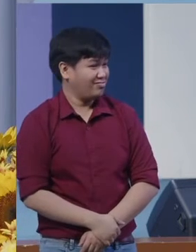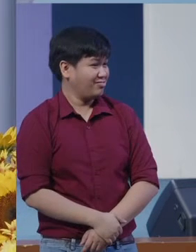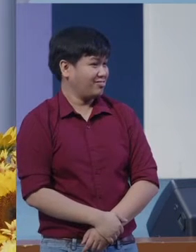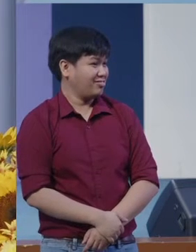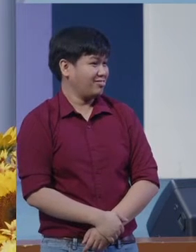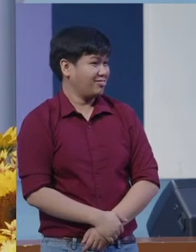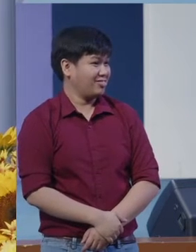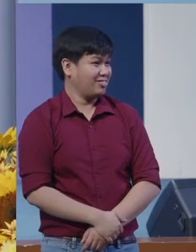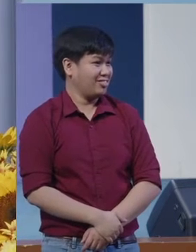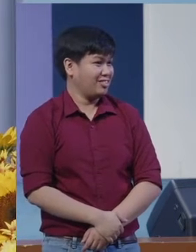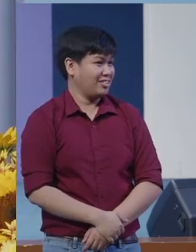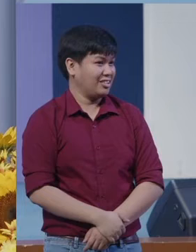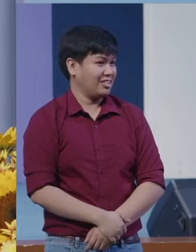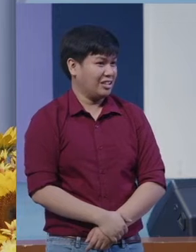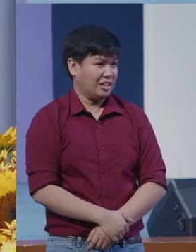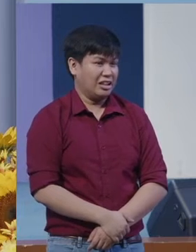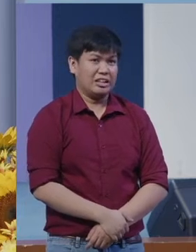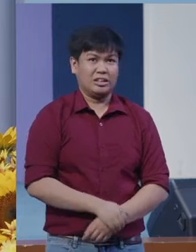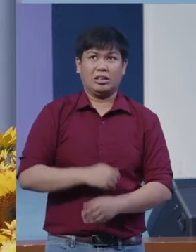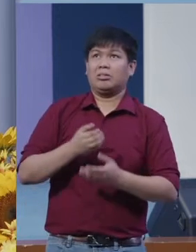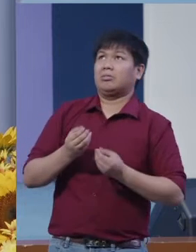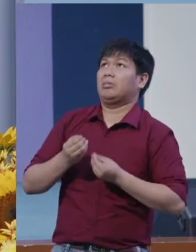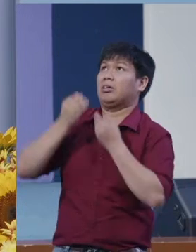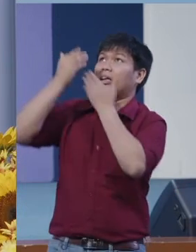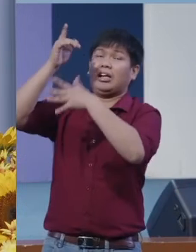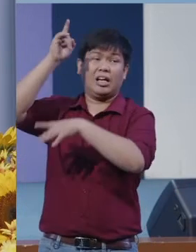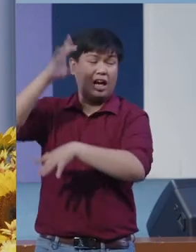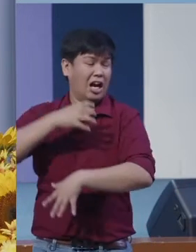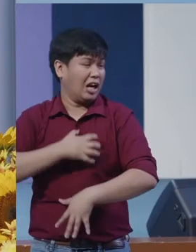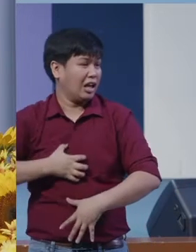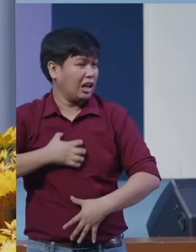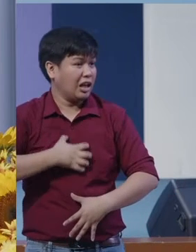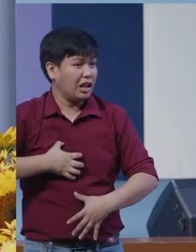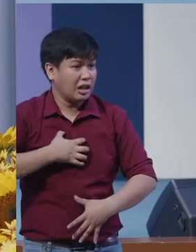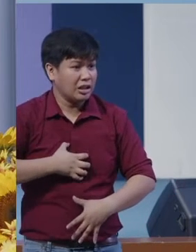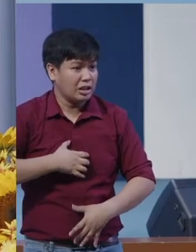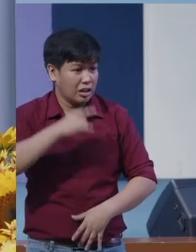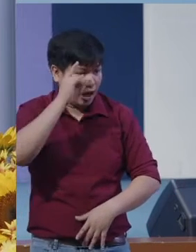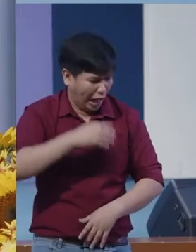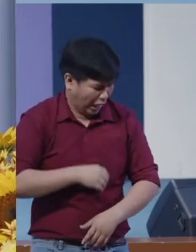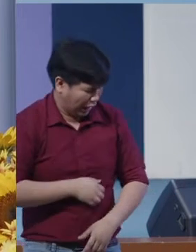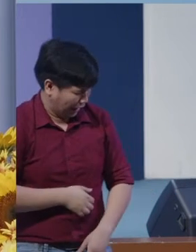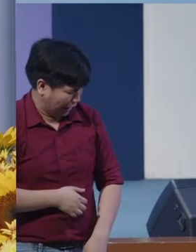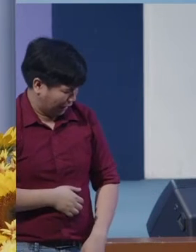Nagbubulong-bulungan na sila laban sa isa't isa. Dahil sa kanilang paghihirap.